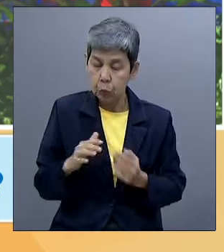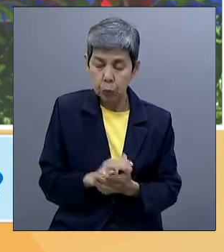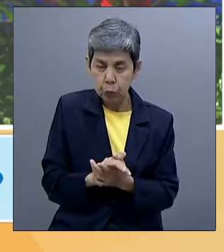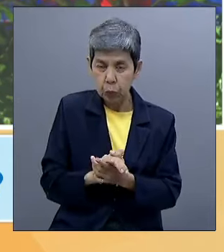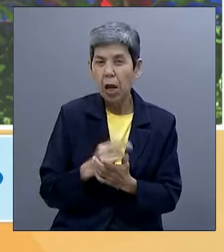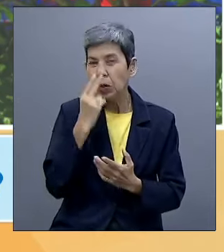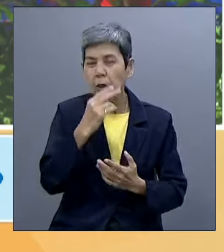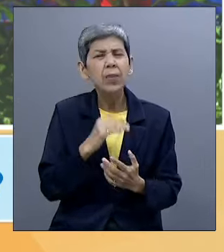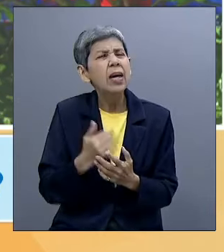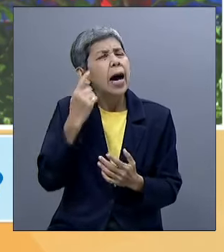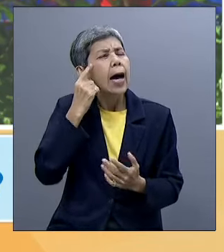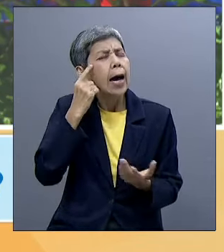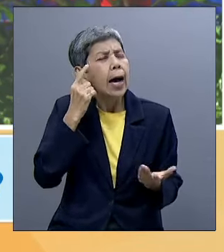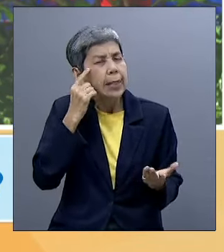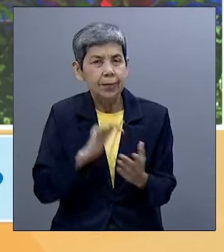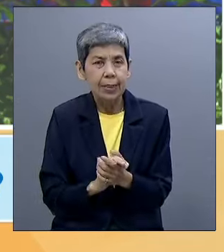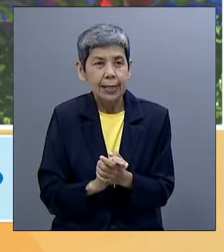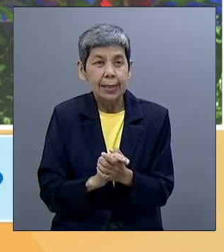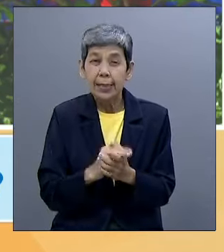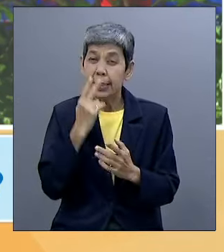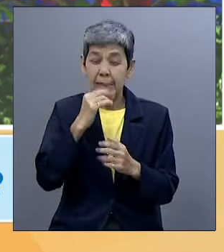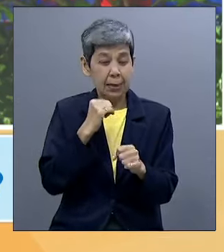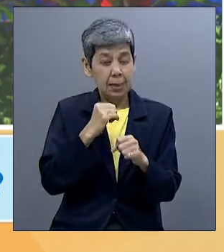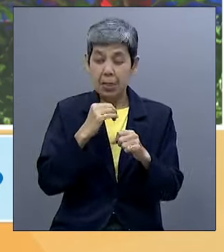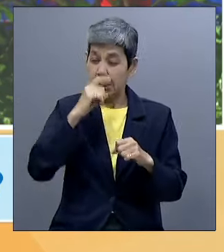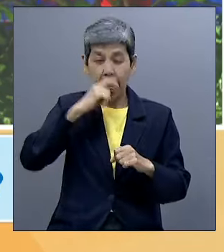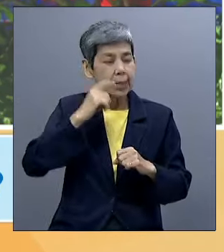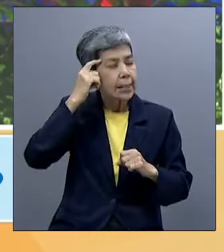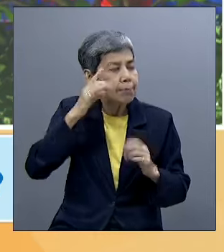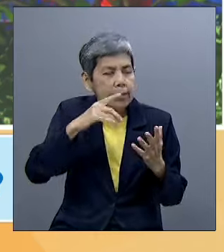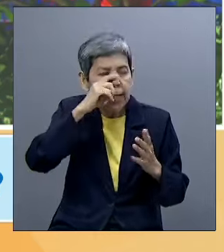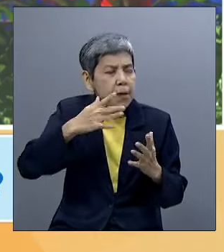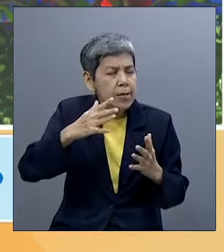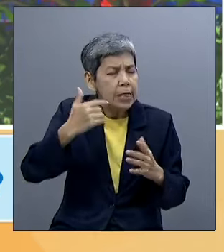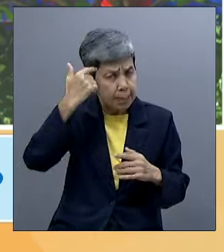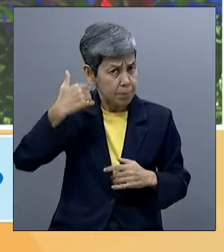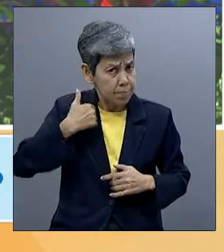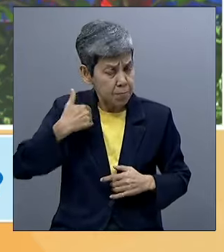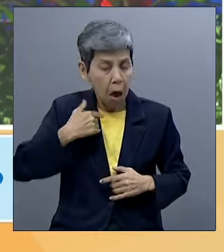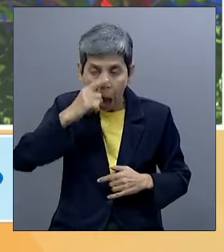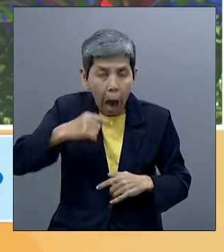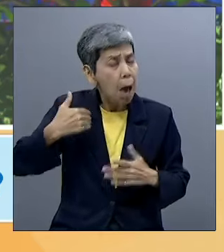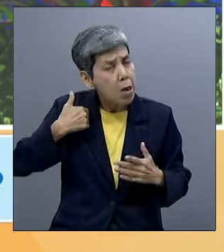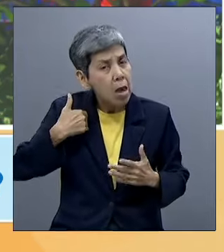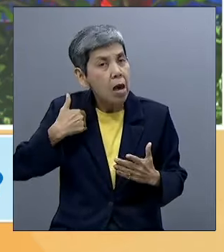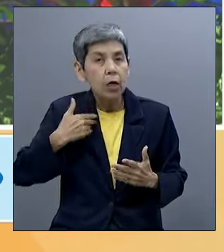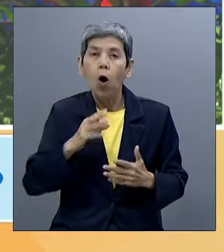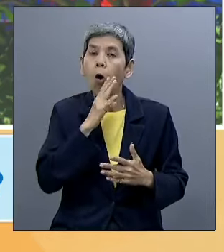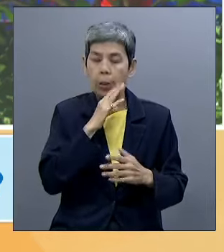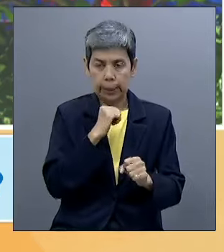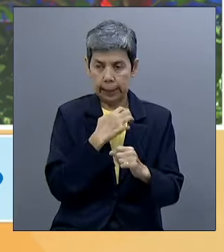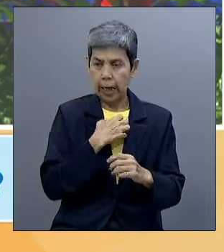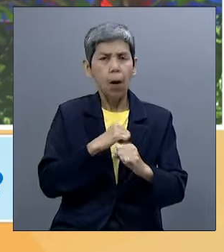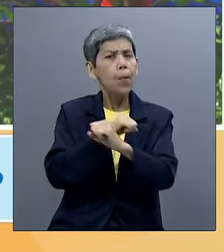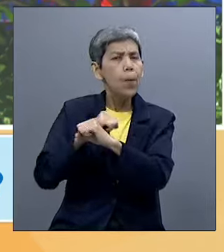างเยอะจะเป็นไปได้ไหมครับว่าแนวคิดนี้อาจจะไม่เกิดขึ้นในไทยหรืออาจารย์มองยังไงว่ายังไงแนวคิดนี้ก็เกิดขึ้นถ้าเรามีเขาเรียกมาตรการหรือโป